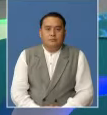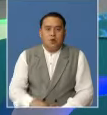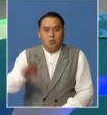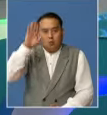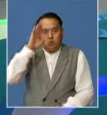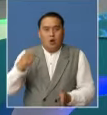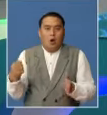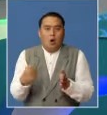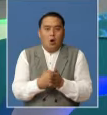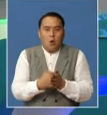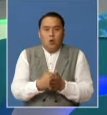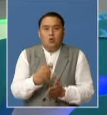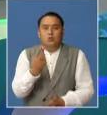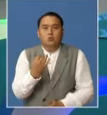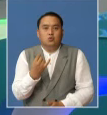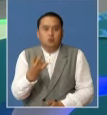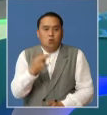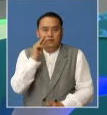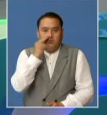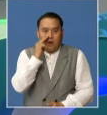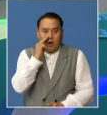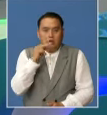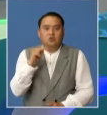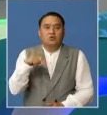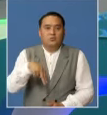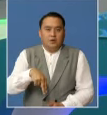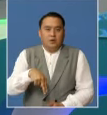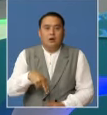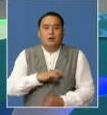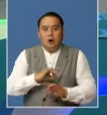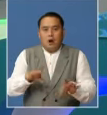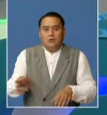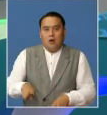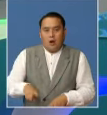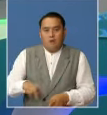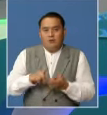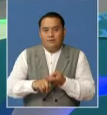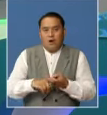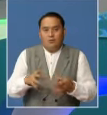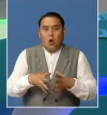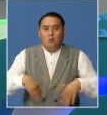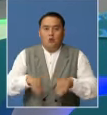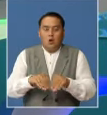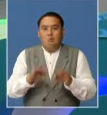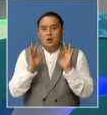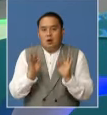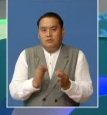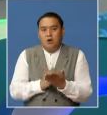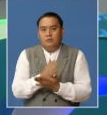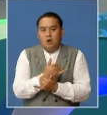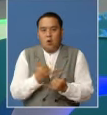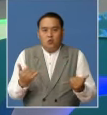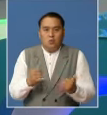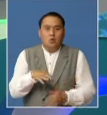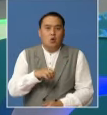Мужчина ударил оператора ЦОНа в Шымкенте. О ЧП рассказал директор департамента по связям с общественностью правительства для